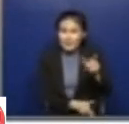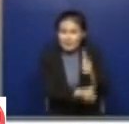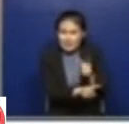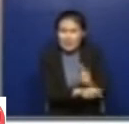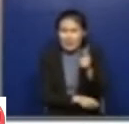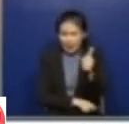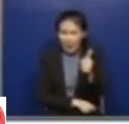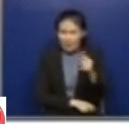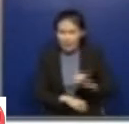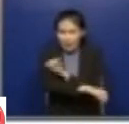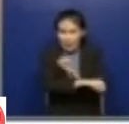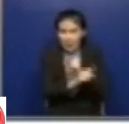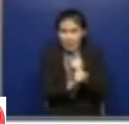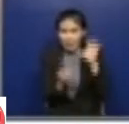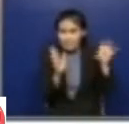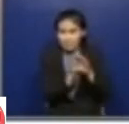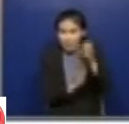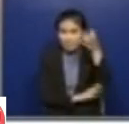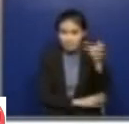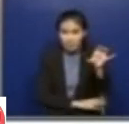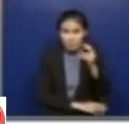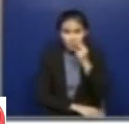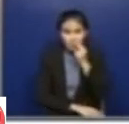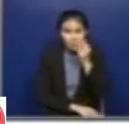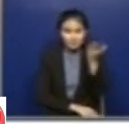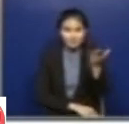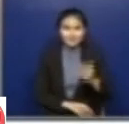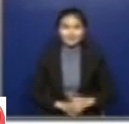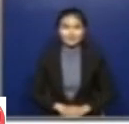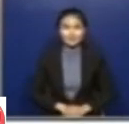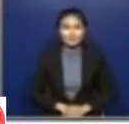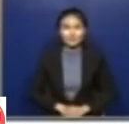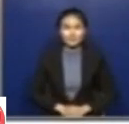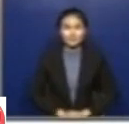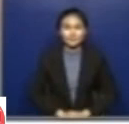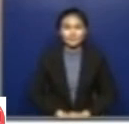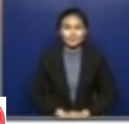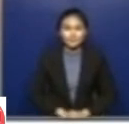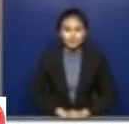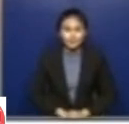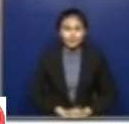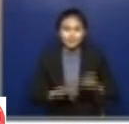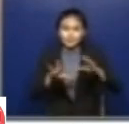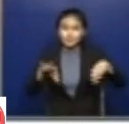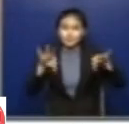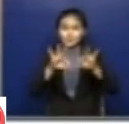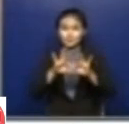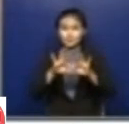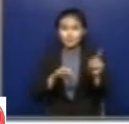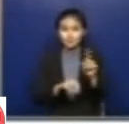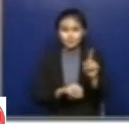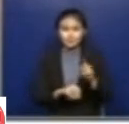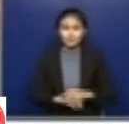เตอร์ดังภาพที่ผมโชว์กับสภาแห่งนี้อีกข้อหนึ่งที่สำคัญก็คือว่าระหว่างที่ท